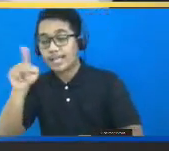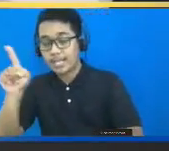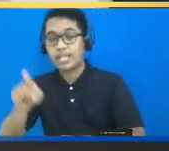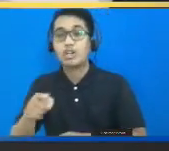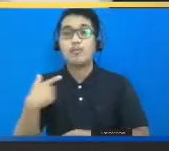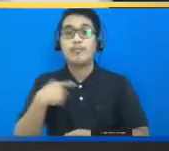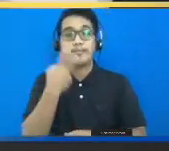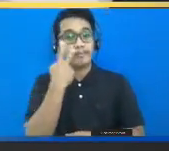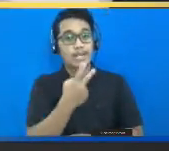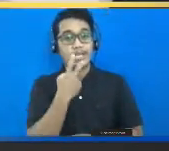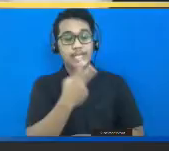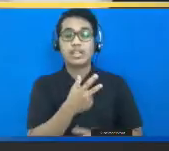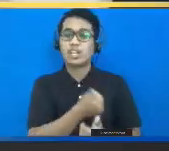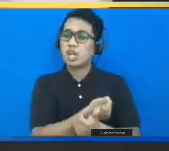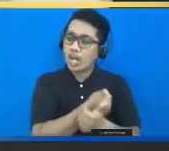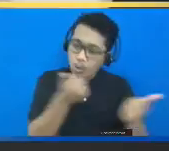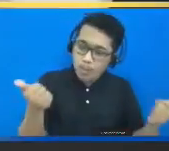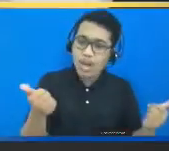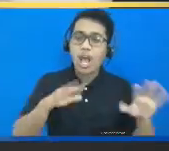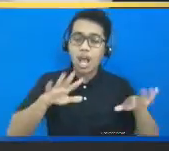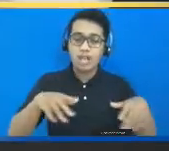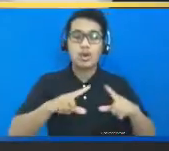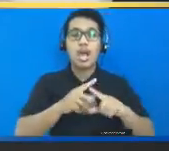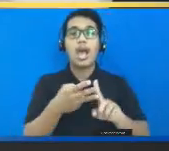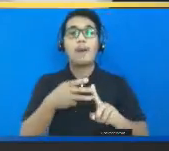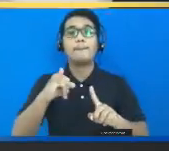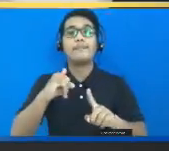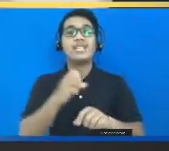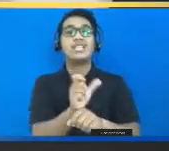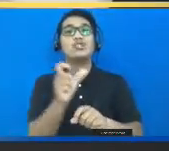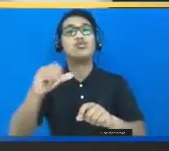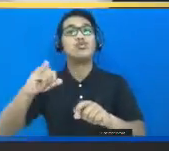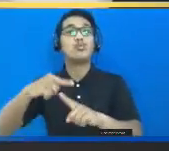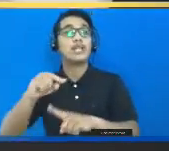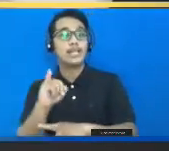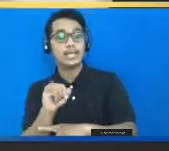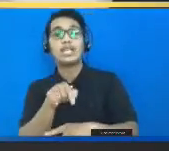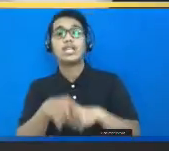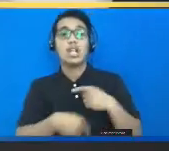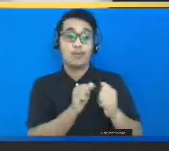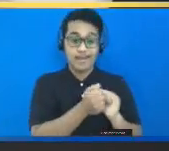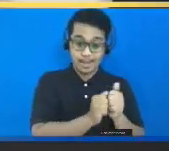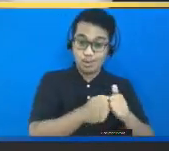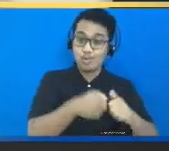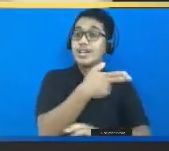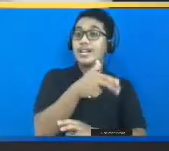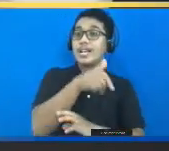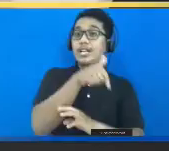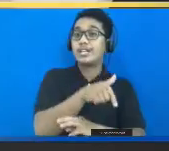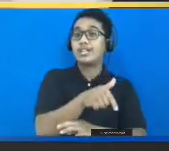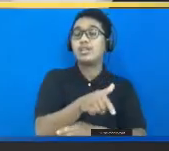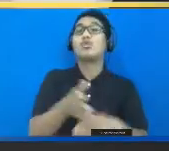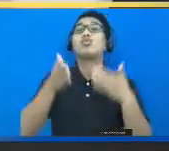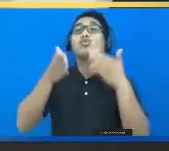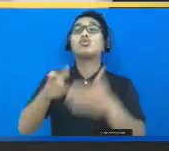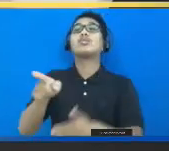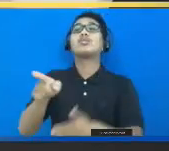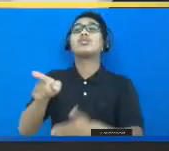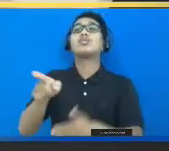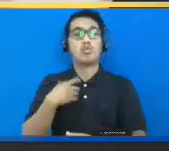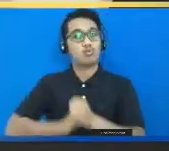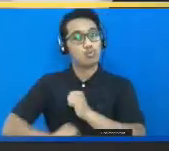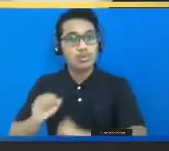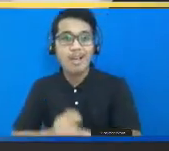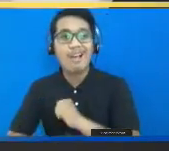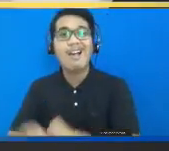serpenti complexity dan juga ambiguity kalau ngelihat di Indonesia dengan kasus di Indonesia khususnya kamu nih Kak dengan ausa Ha Kamu